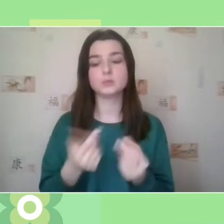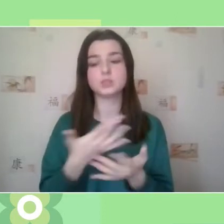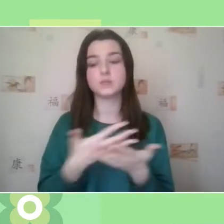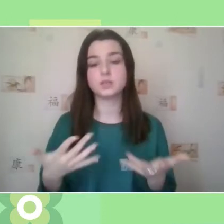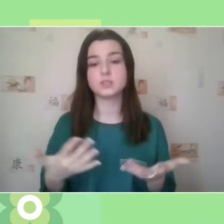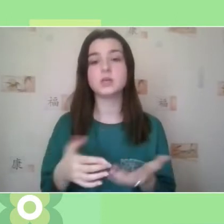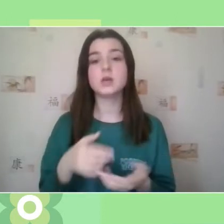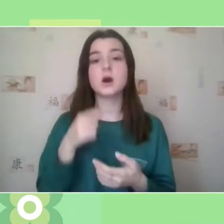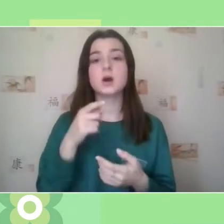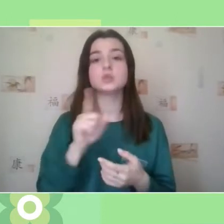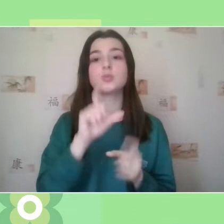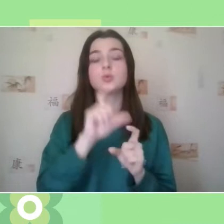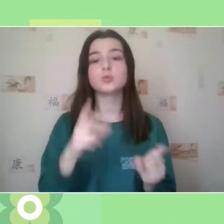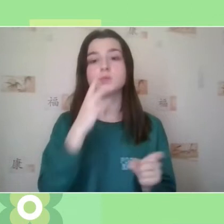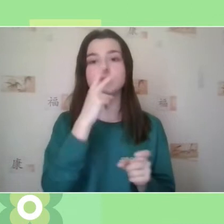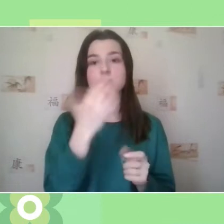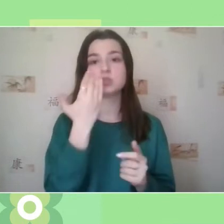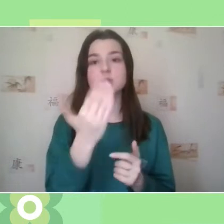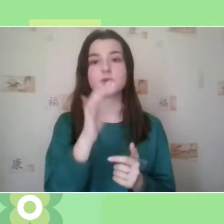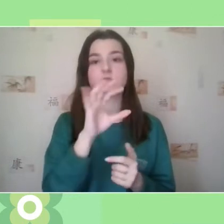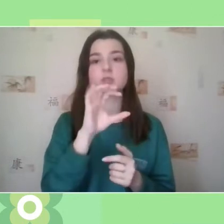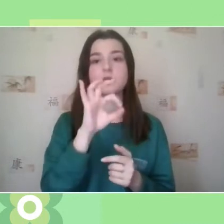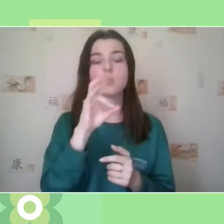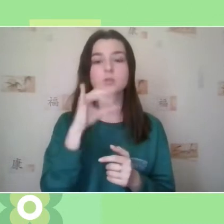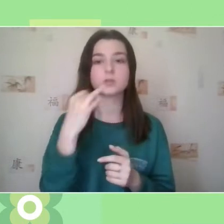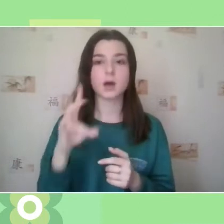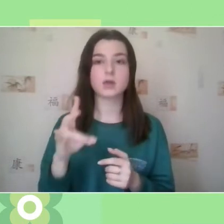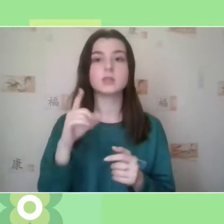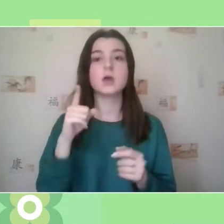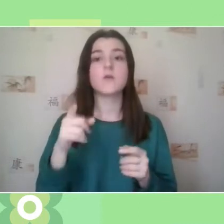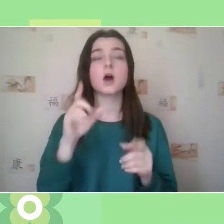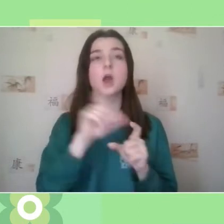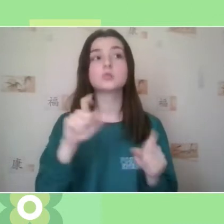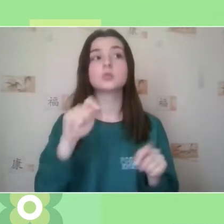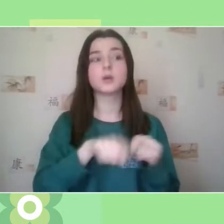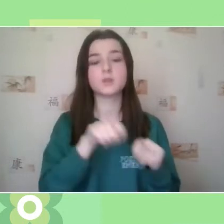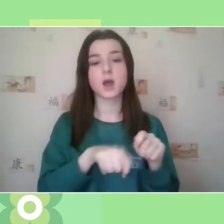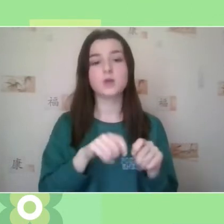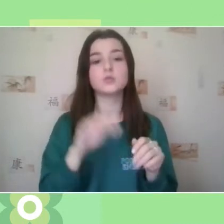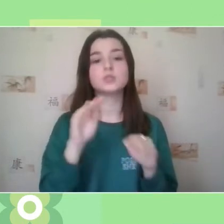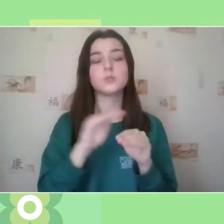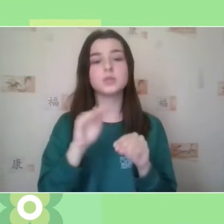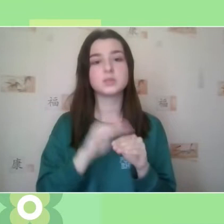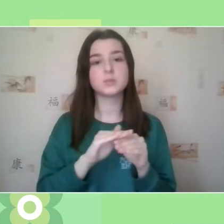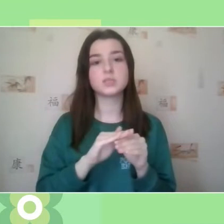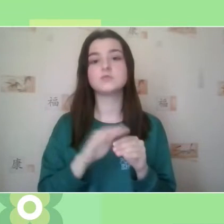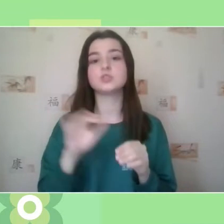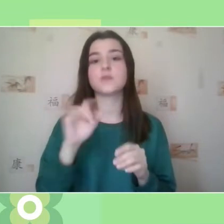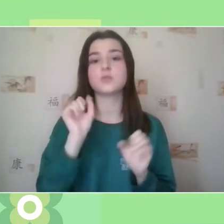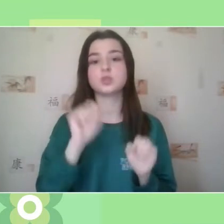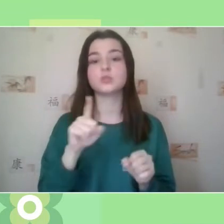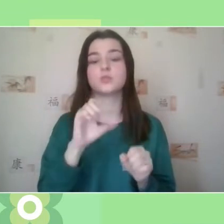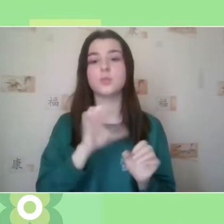люди, дивлячись на вас онлайн, а повірте, люди перевіряють прізвище і дивляться, хто ці люди, вони зможуть в